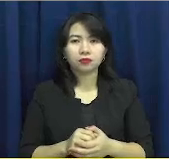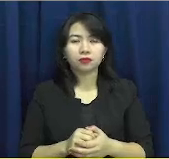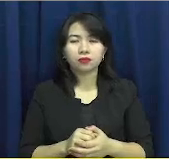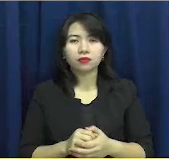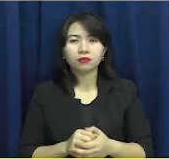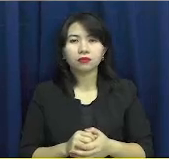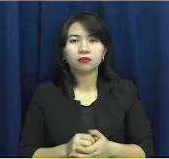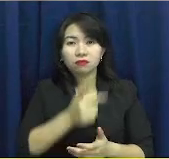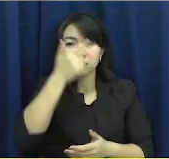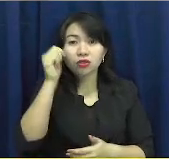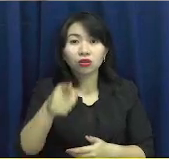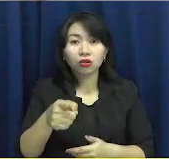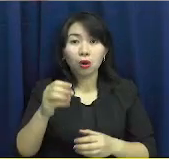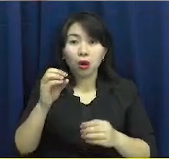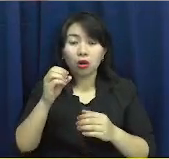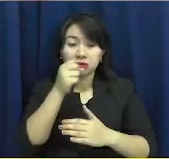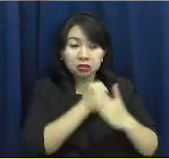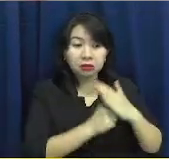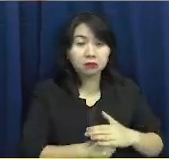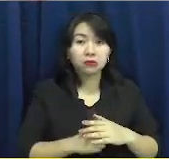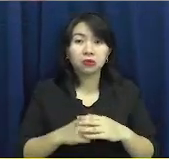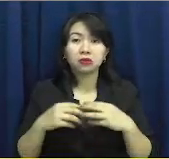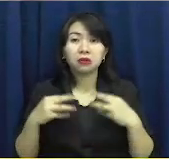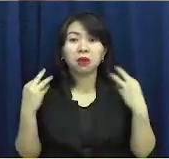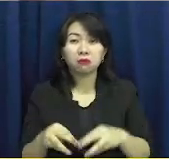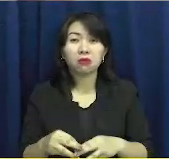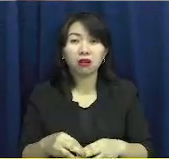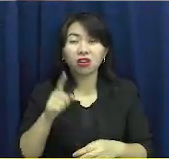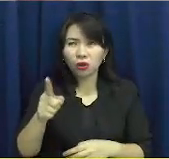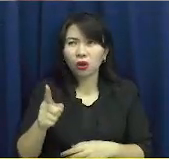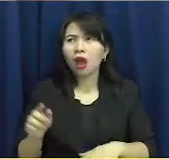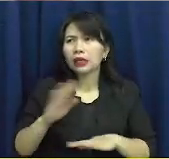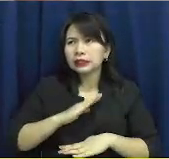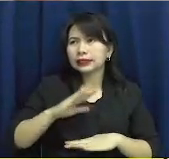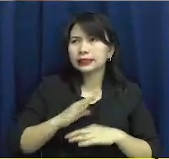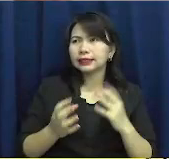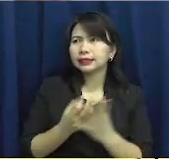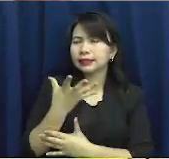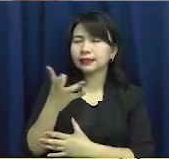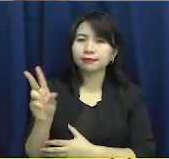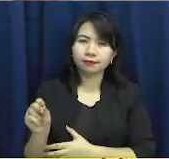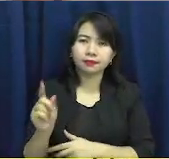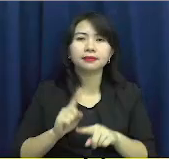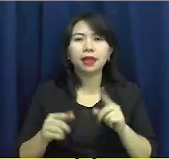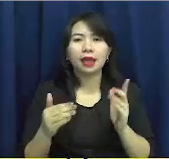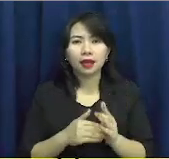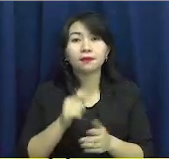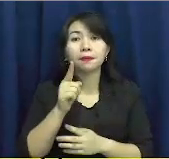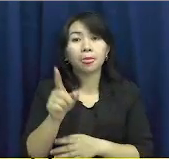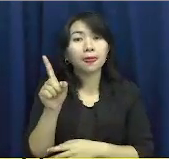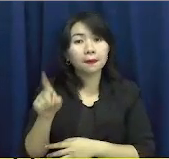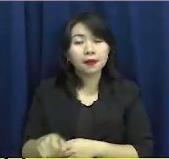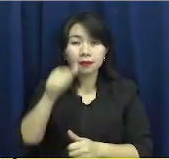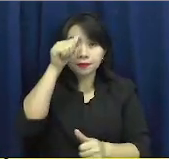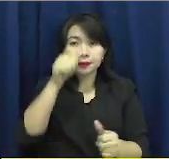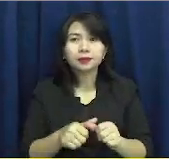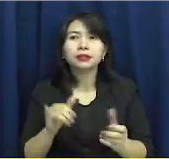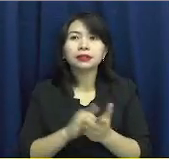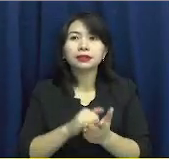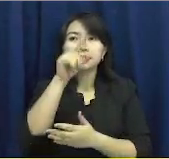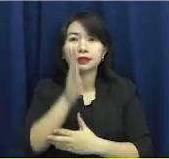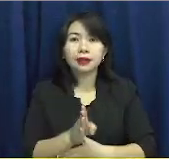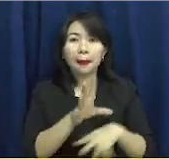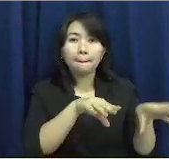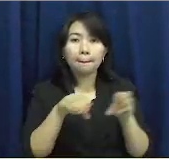ordinaryong miyembro ka, saktong paglago. Walang ganun. Yan ang tatandaan nyo, mga kapatid. Nilagay ka ng Diyos sa